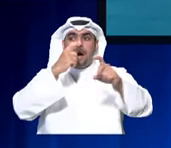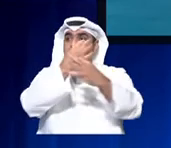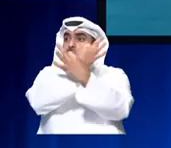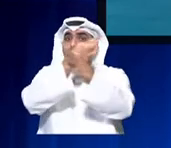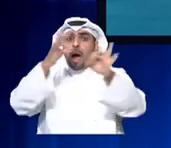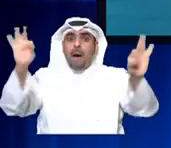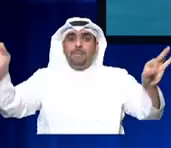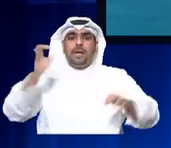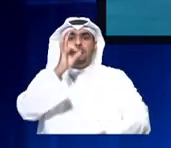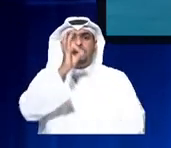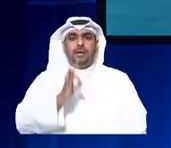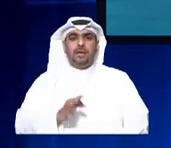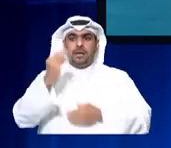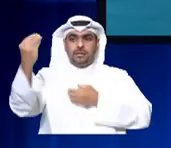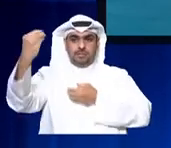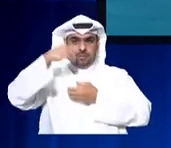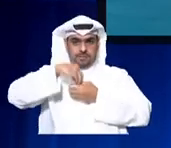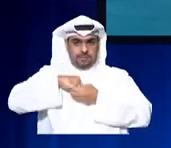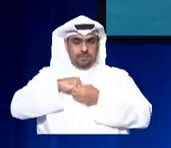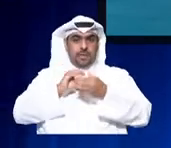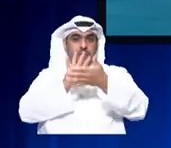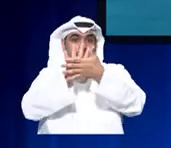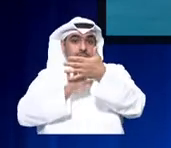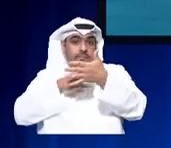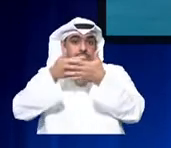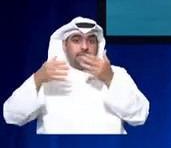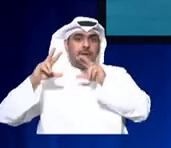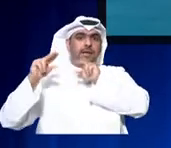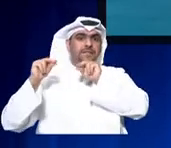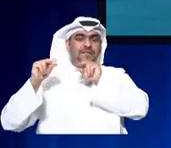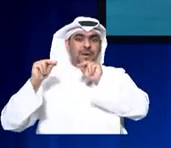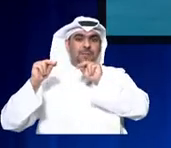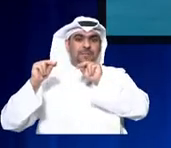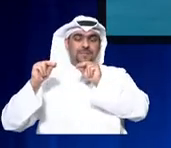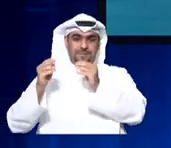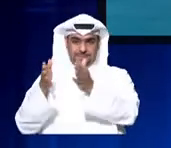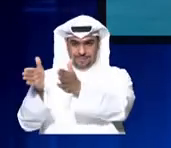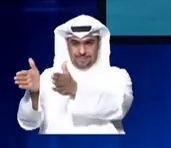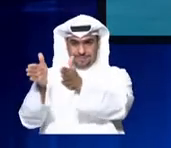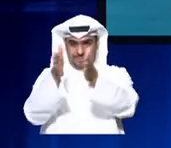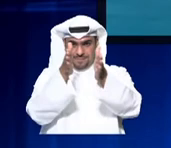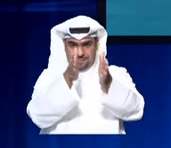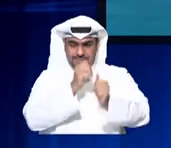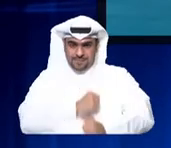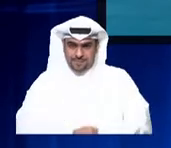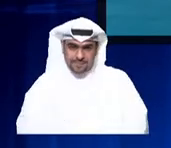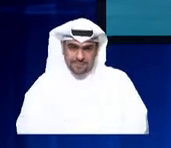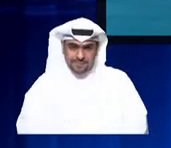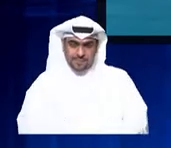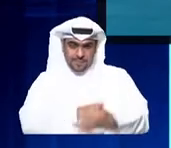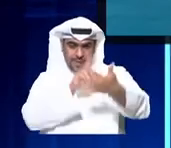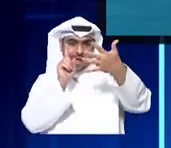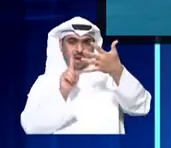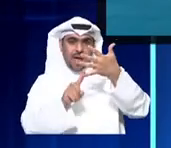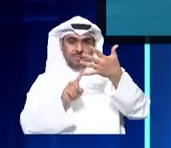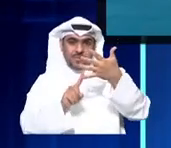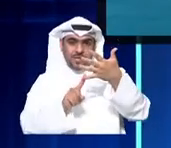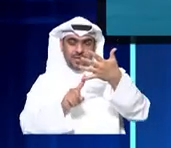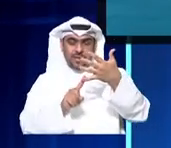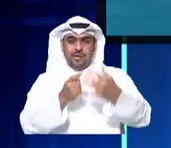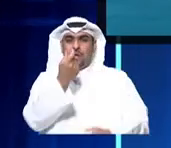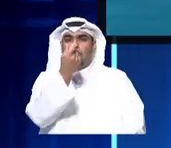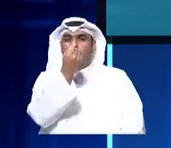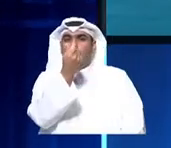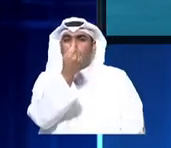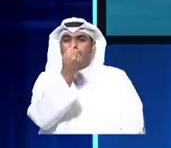الكويتية وفق خطة زمنية معتمدة. ومن جانب آخر تضمنت جهود بنك الكويت المركزي كذلك تنظيم عملية الرسوم التي